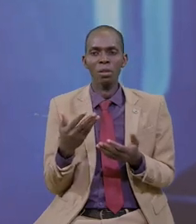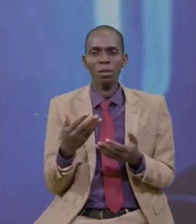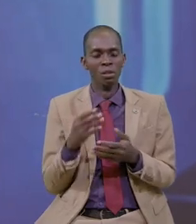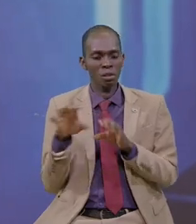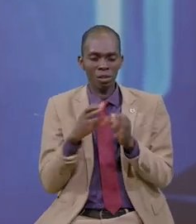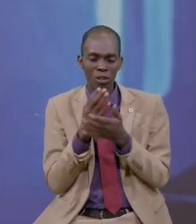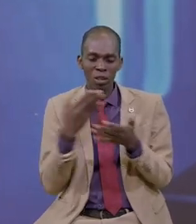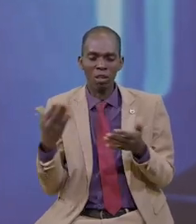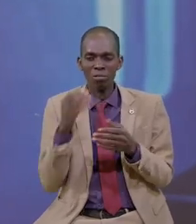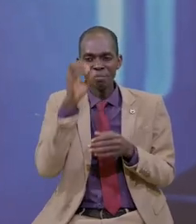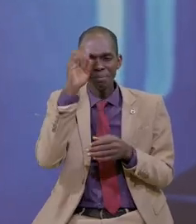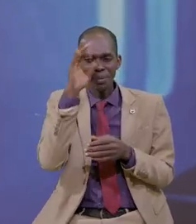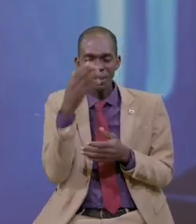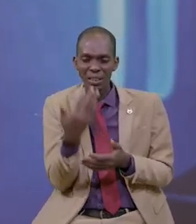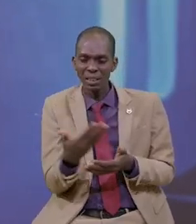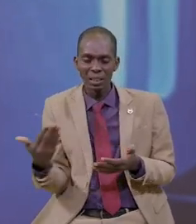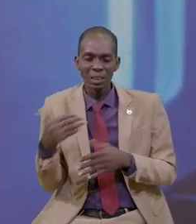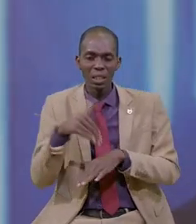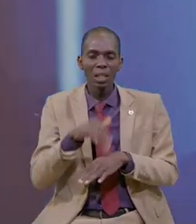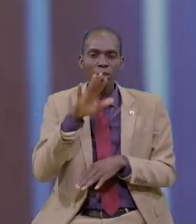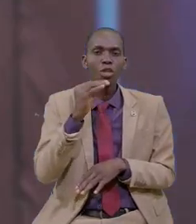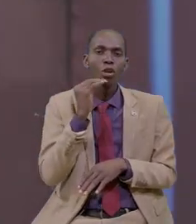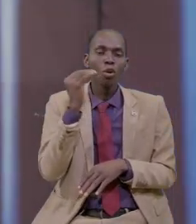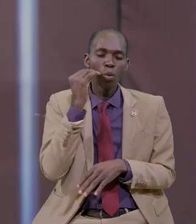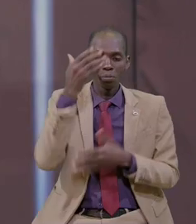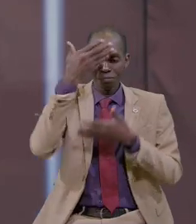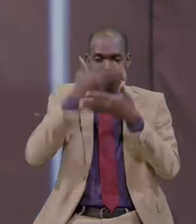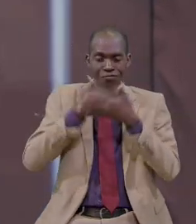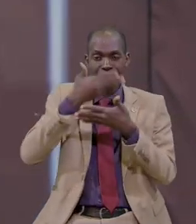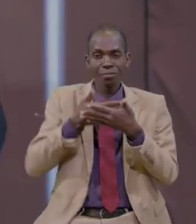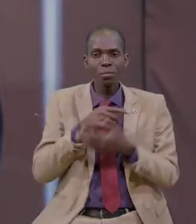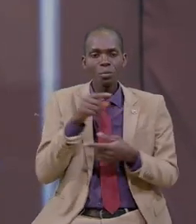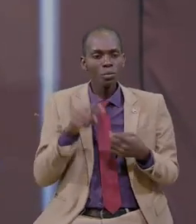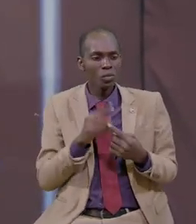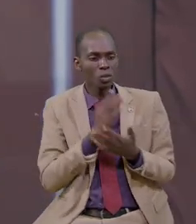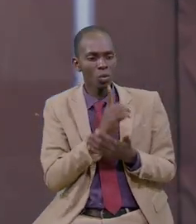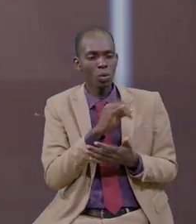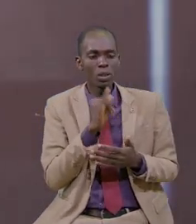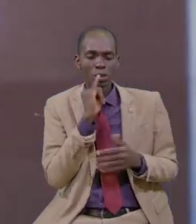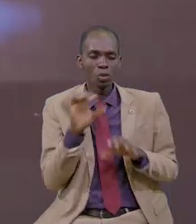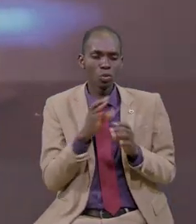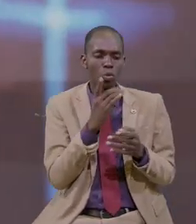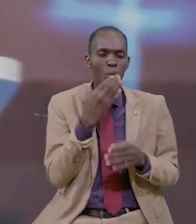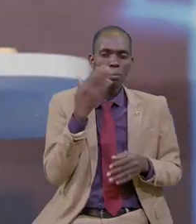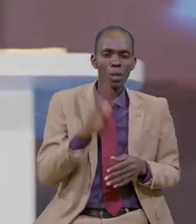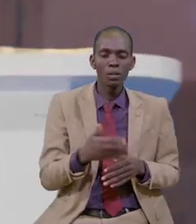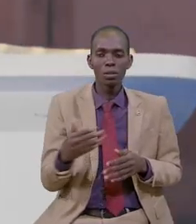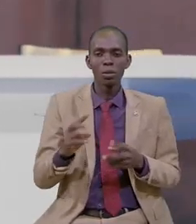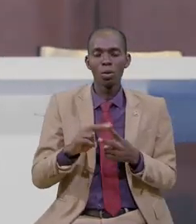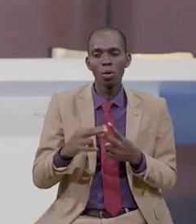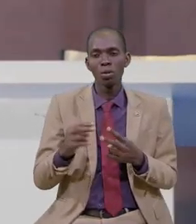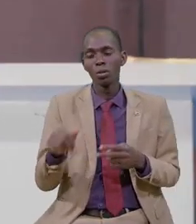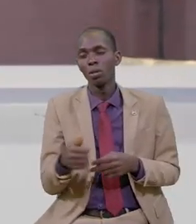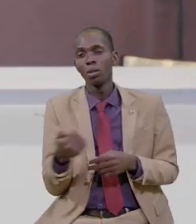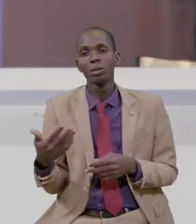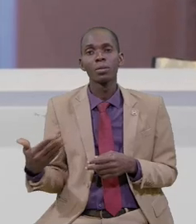au fond des sacrifices, à ta porte, où celui-ci jette ceci, jette cela, tu as